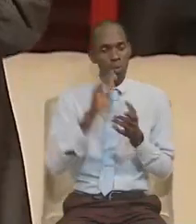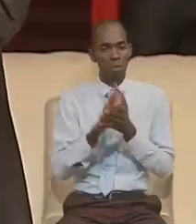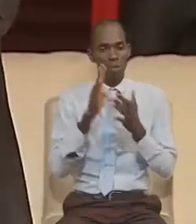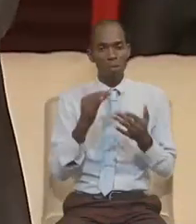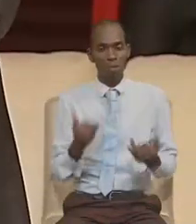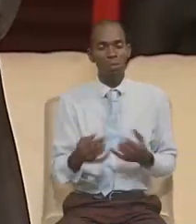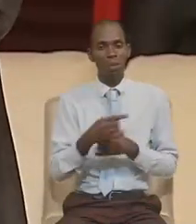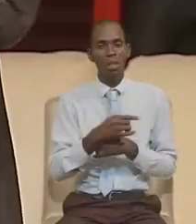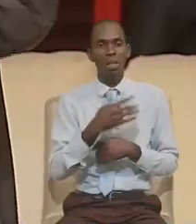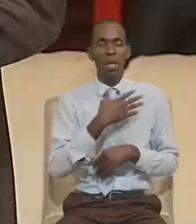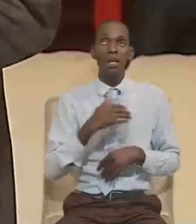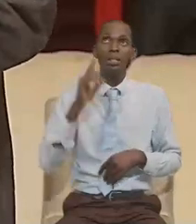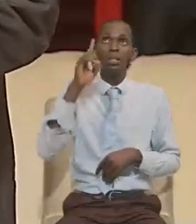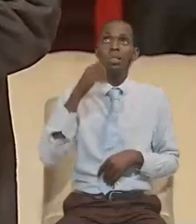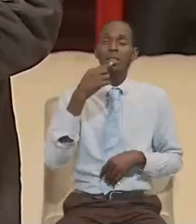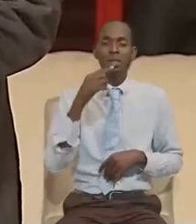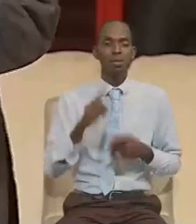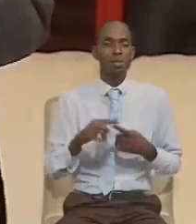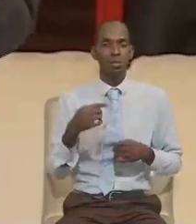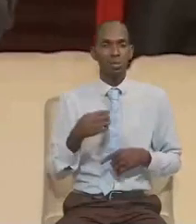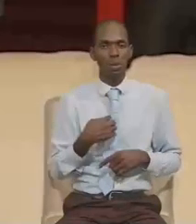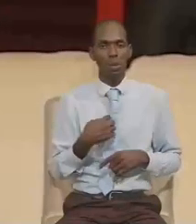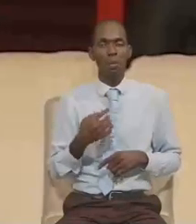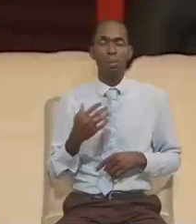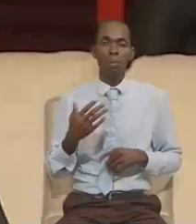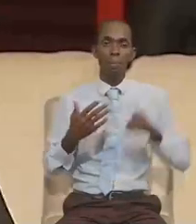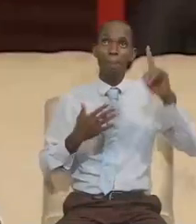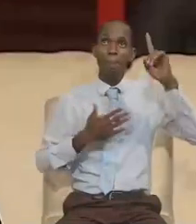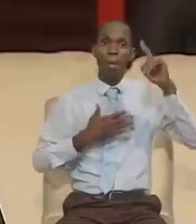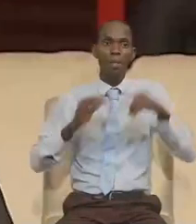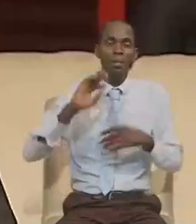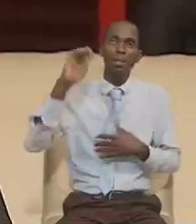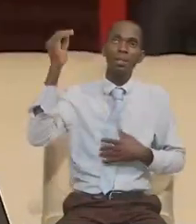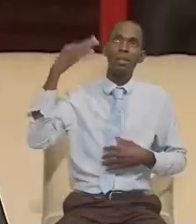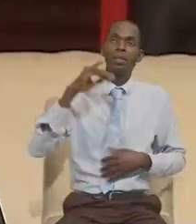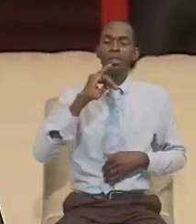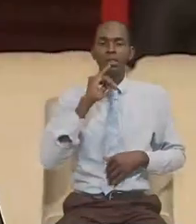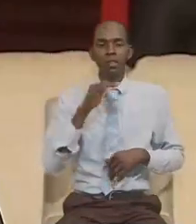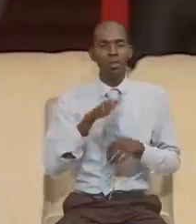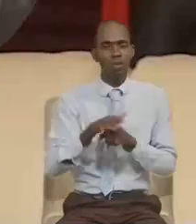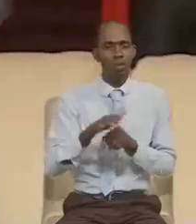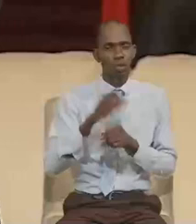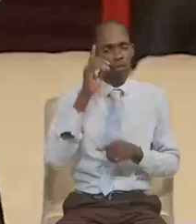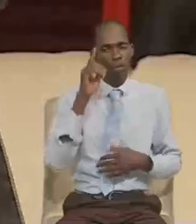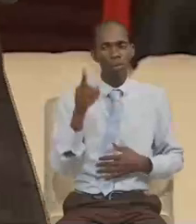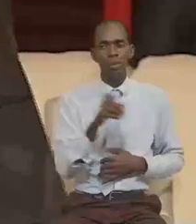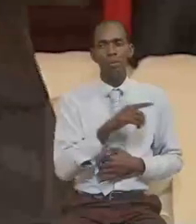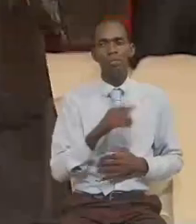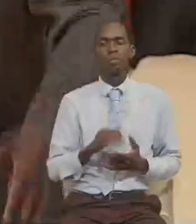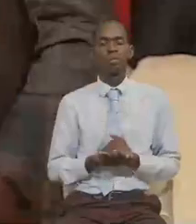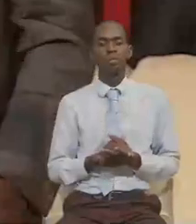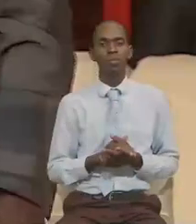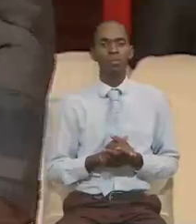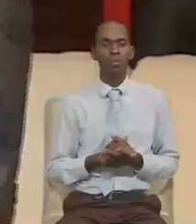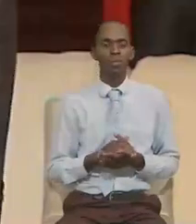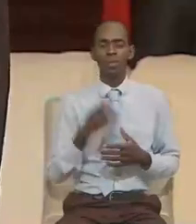dit, ma grâce te suffit. Tu ne peux pas dire, ah, mes tentations